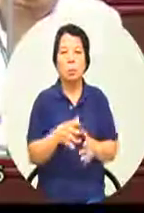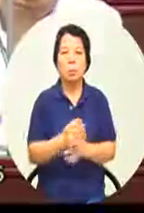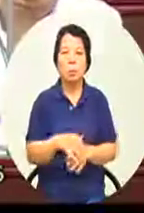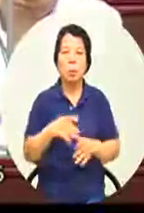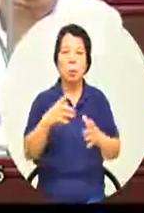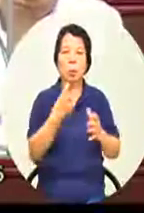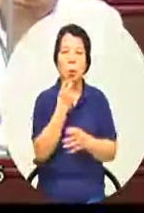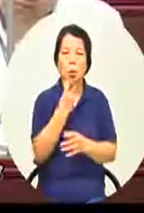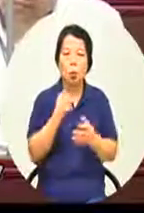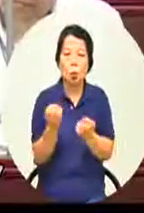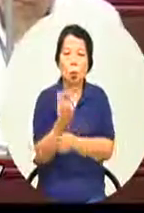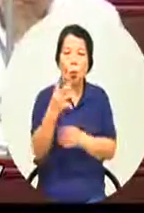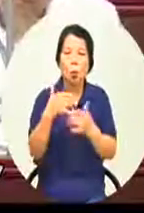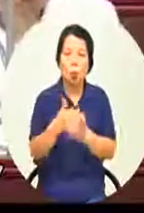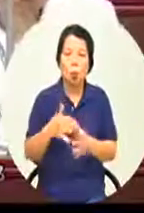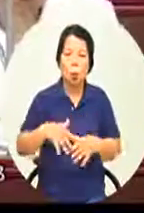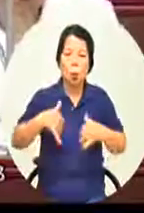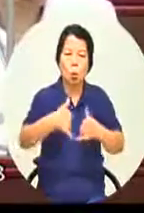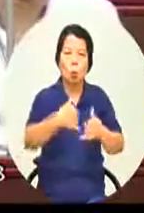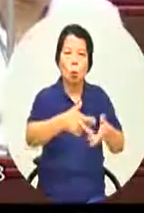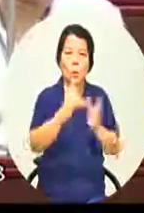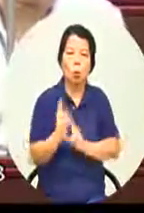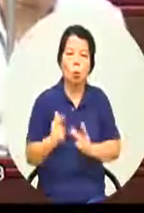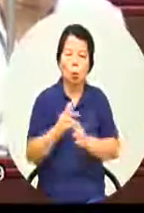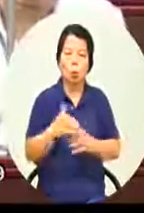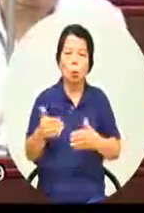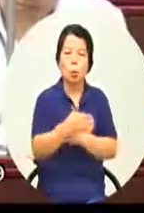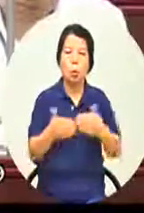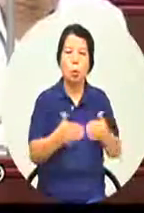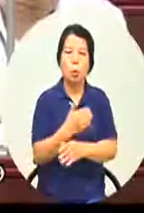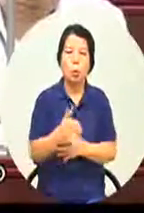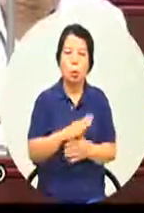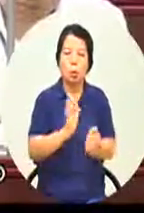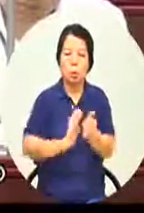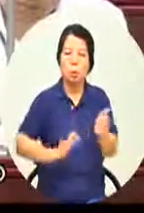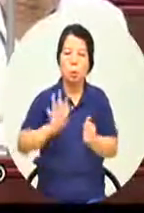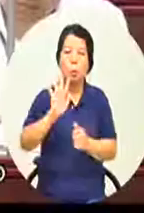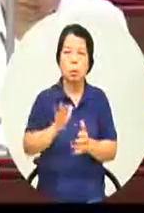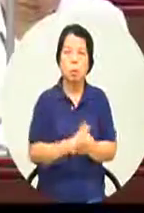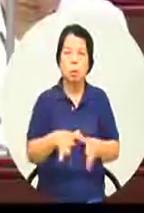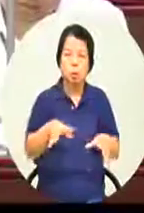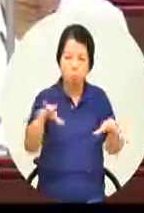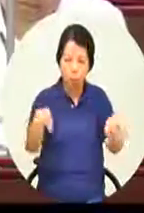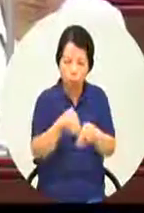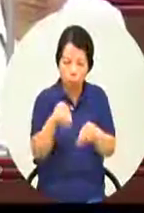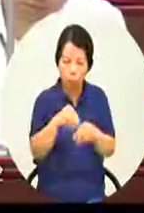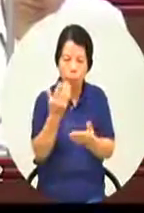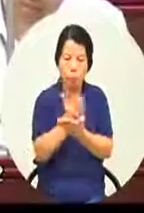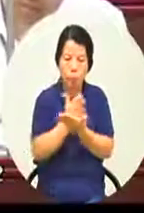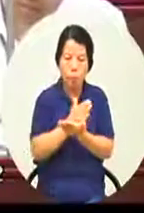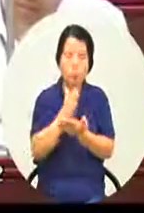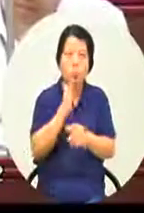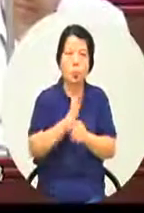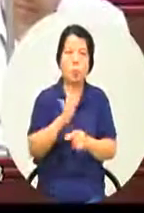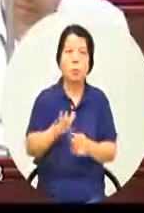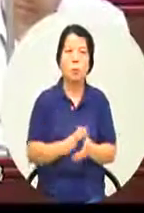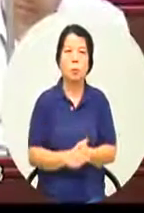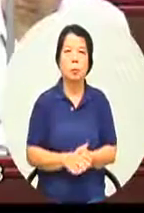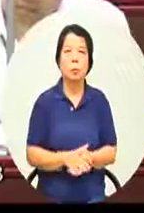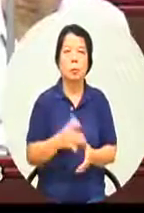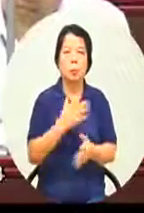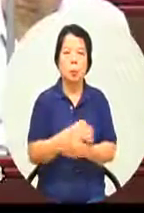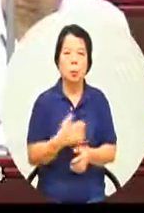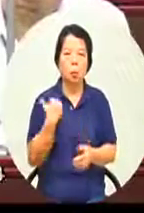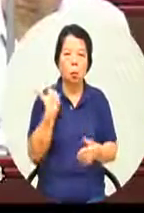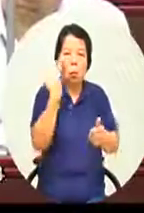道这中间整个交通的流量互相的影响做一个综合的评估，我们也因为这样做了一个委托